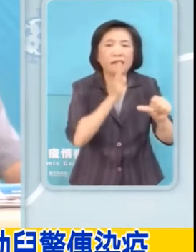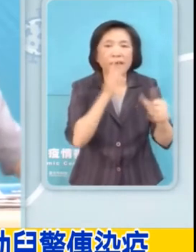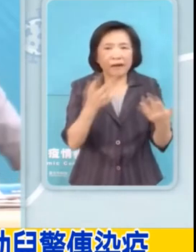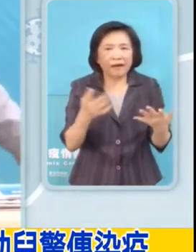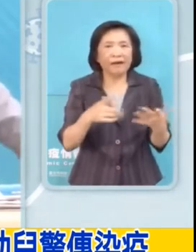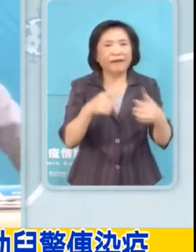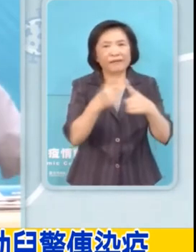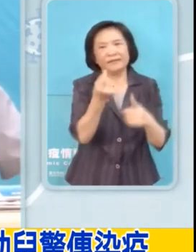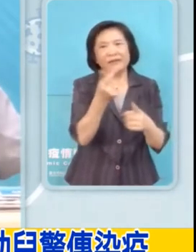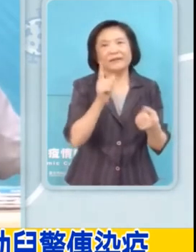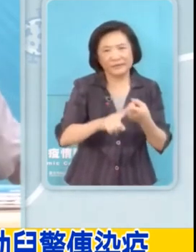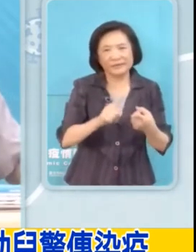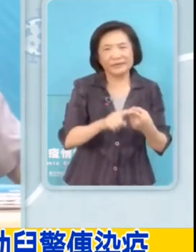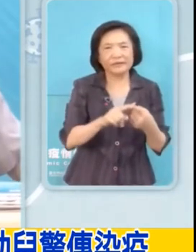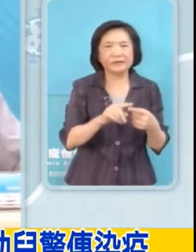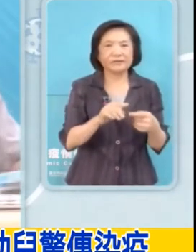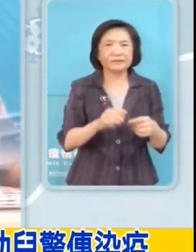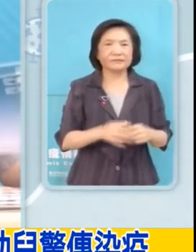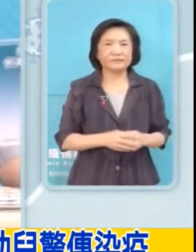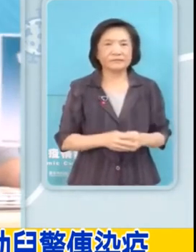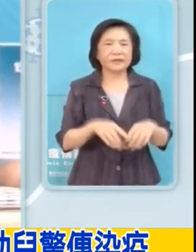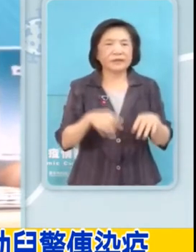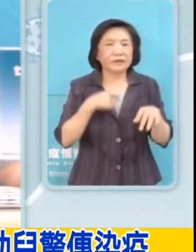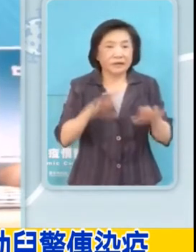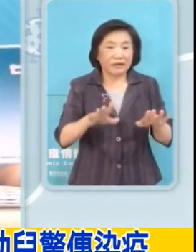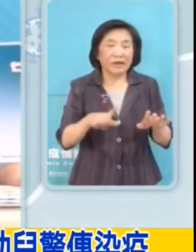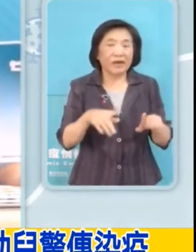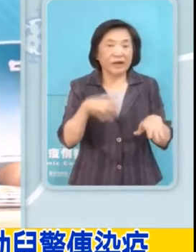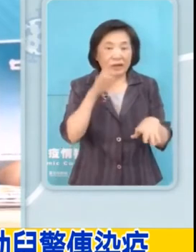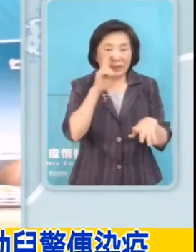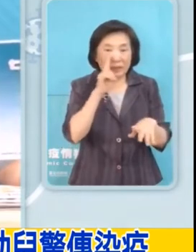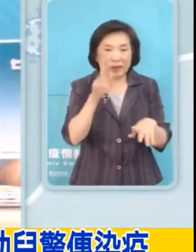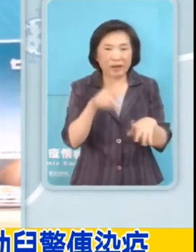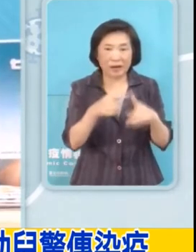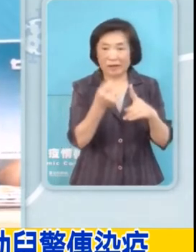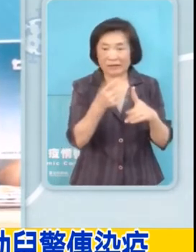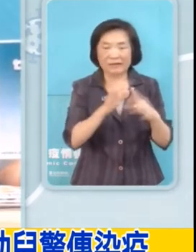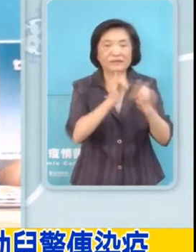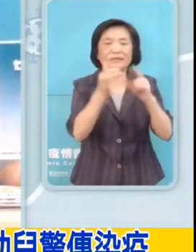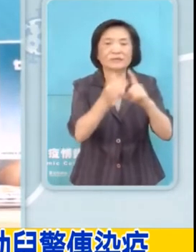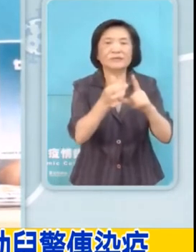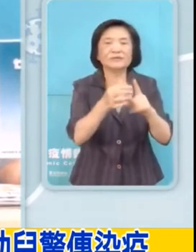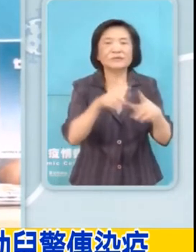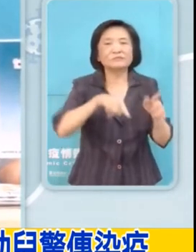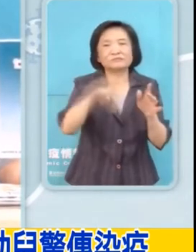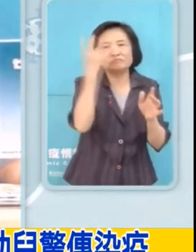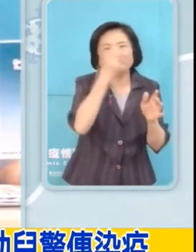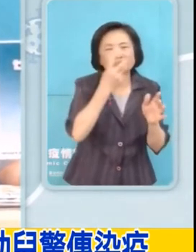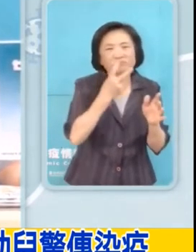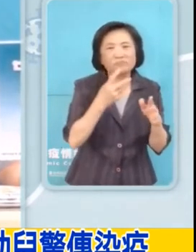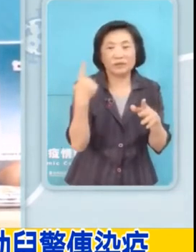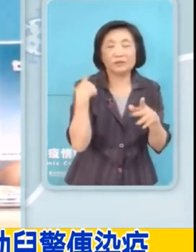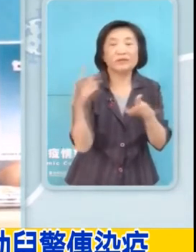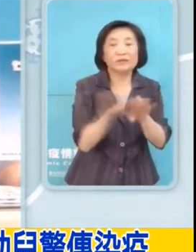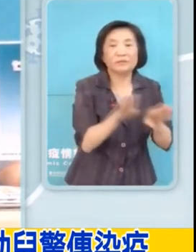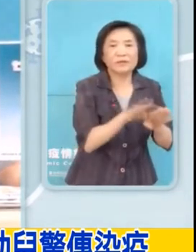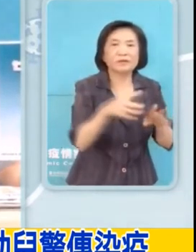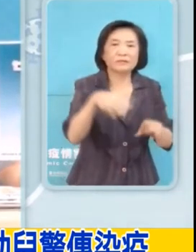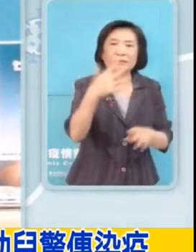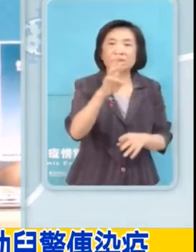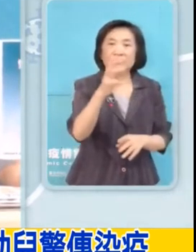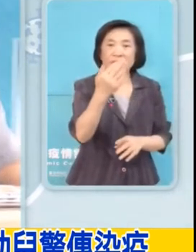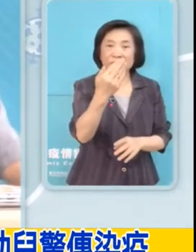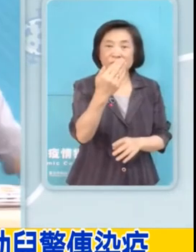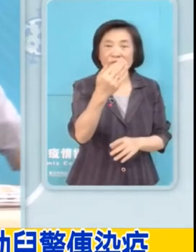有错。然后也因为这样，你知道我们在社区做筛检的时候，像昨天做的假日嘛，礼拜天